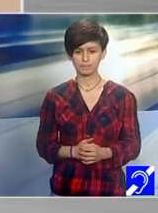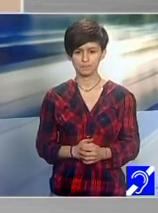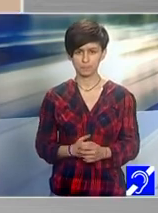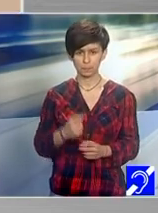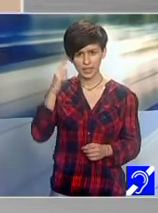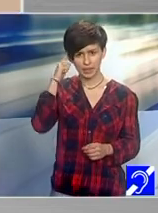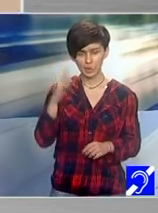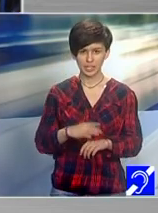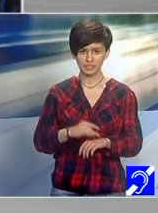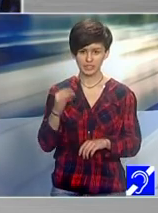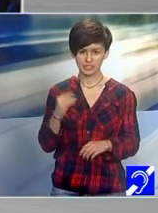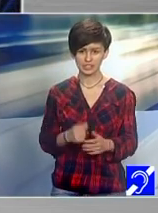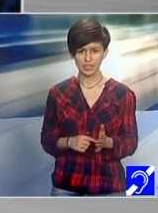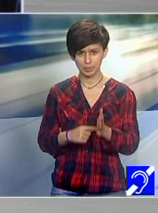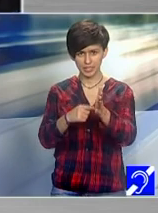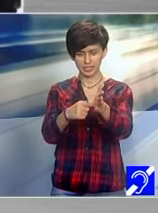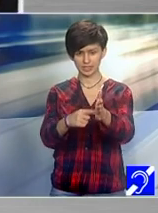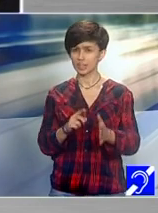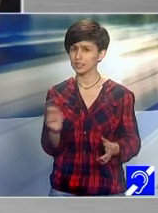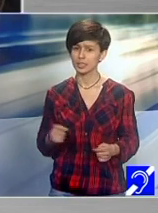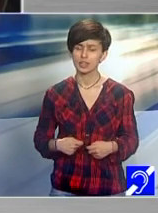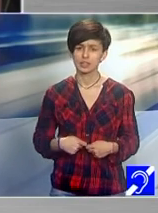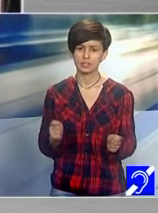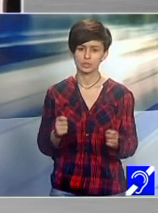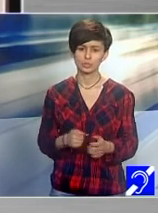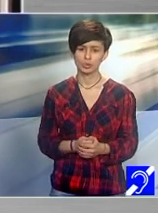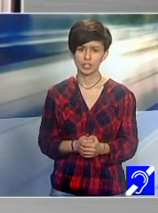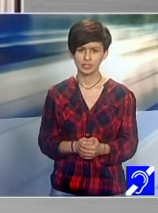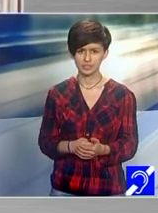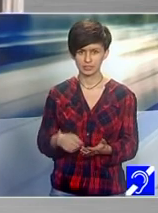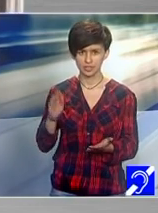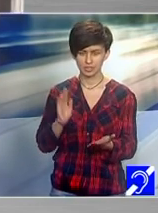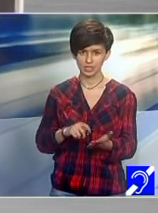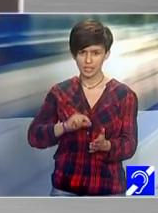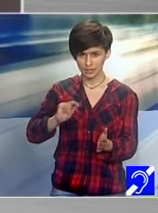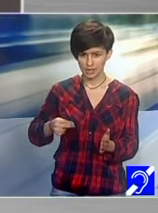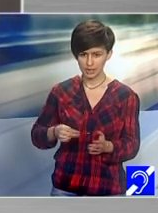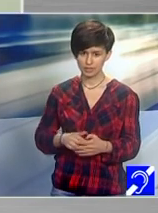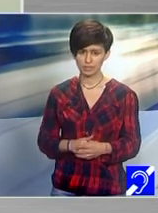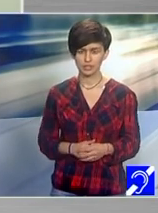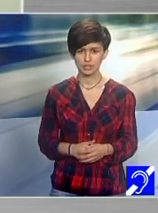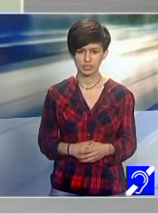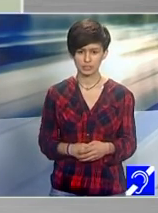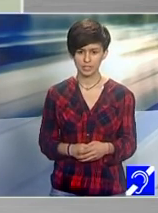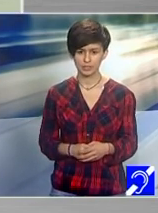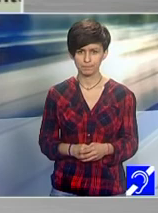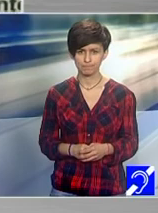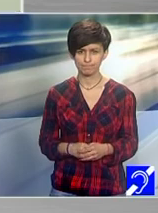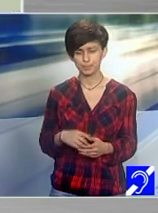Invențiile care sunt, sunt prezentate, nu toate sunt brevetate. Așa este? Aici este